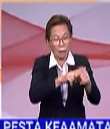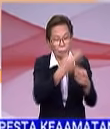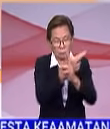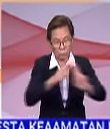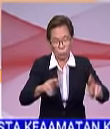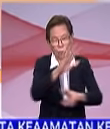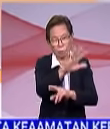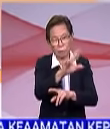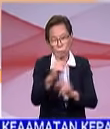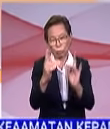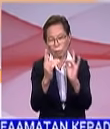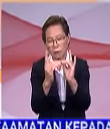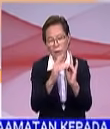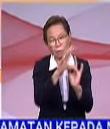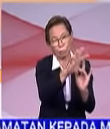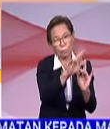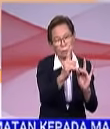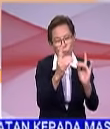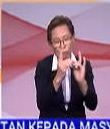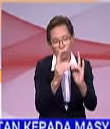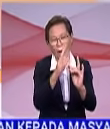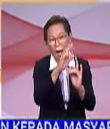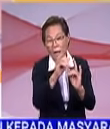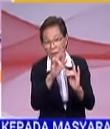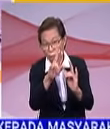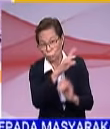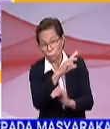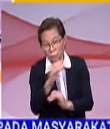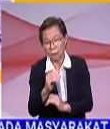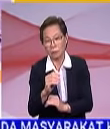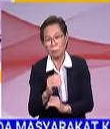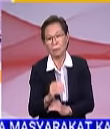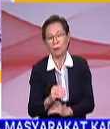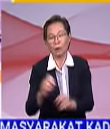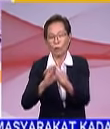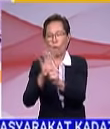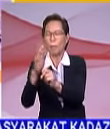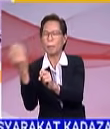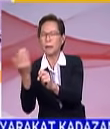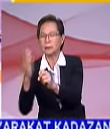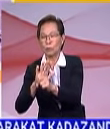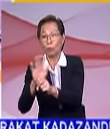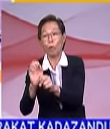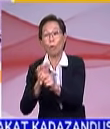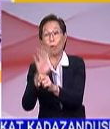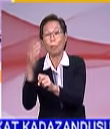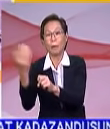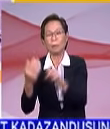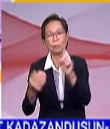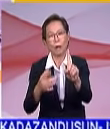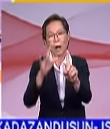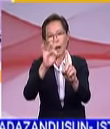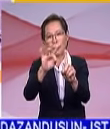sebanyak 51 katil white Icu dan buat kau biasa sebanyak